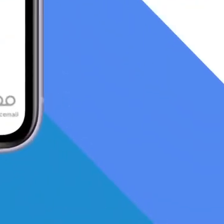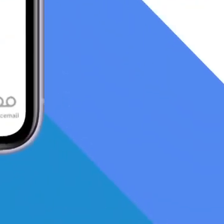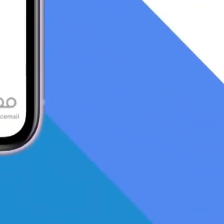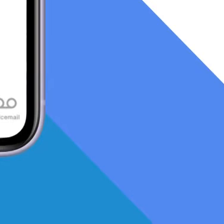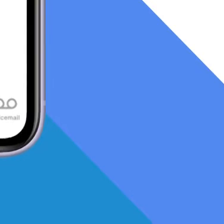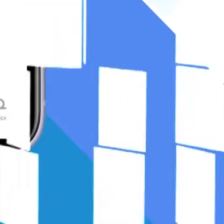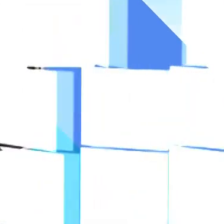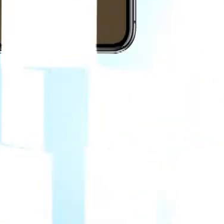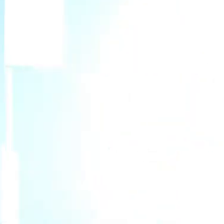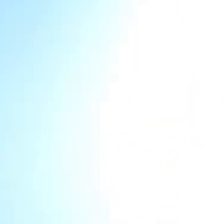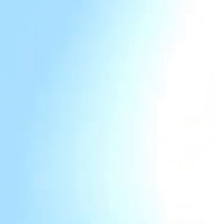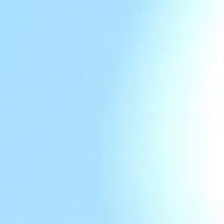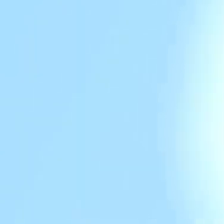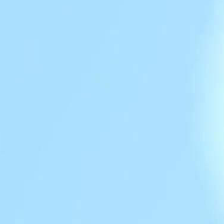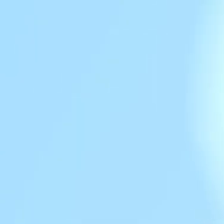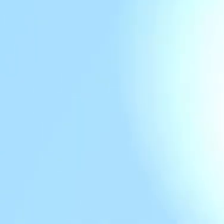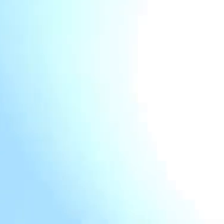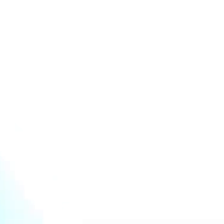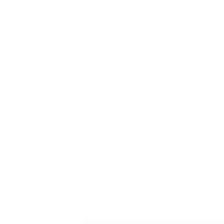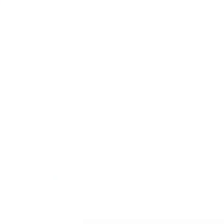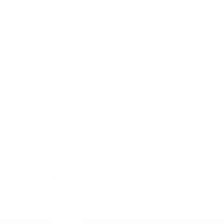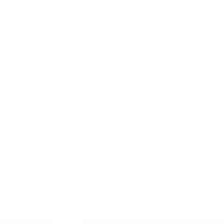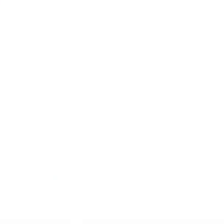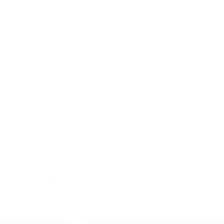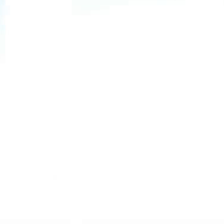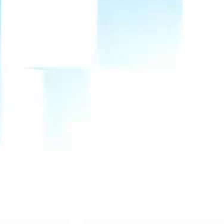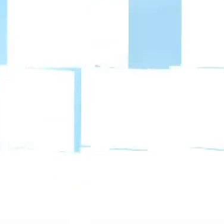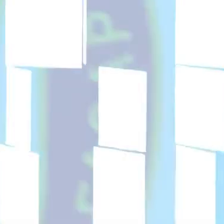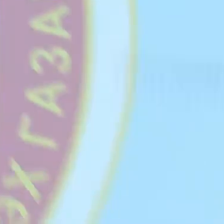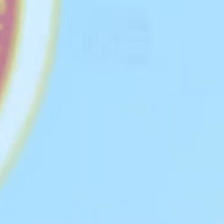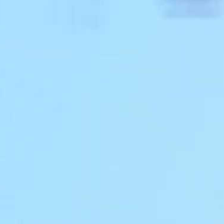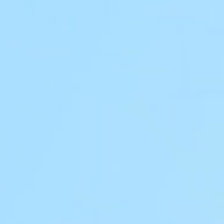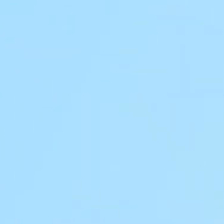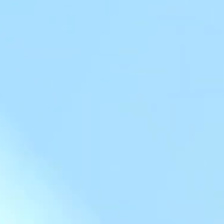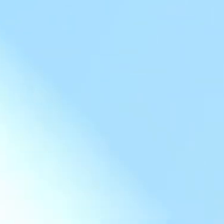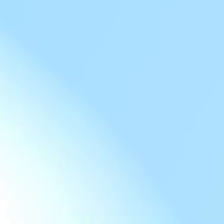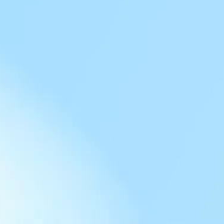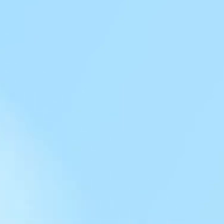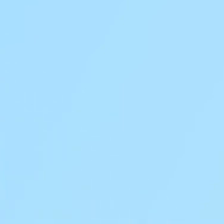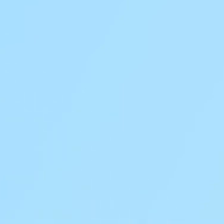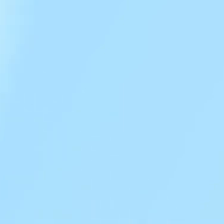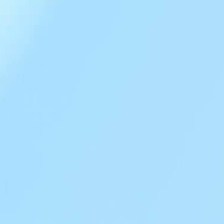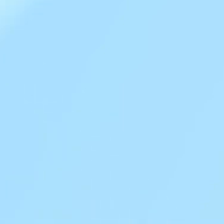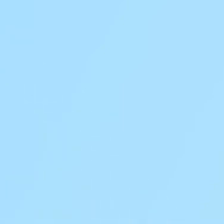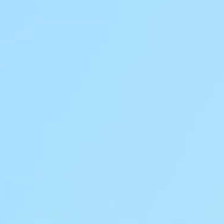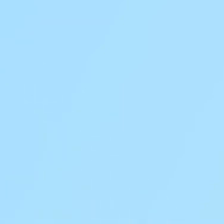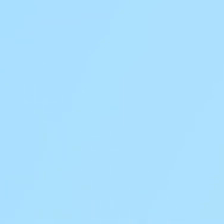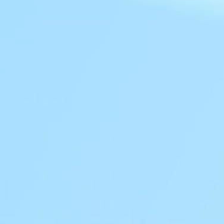тус 110 нууцыг чанлан хадгална. Авилгатай тэмцэх газар.